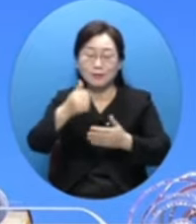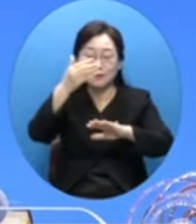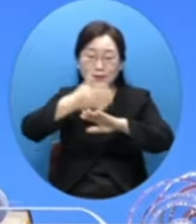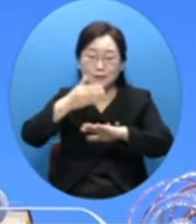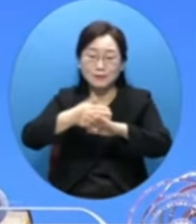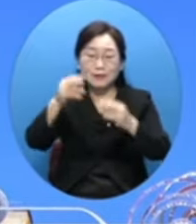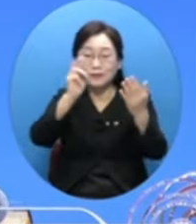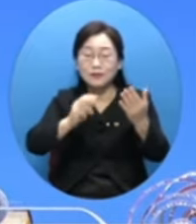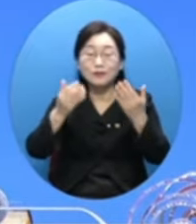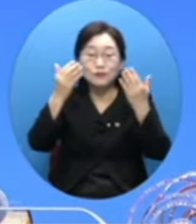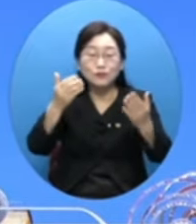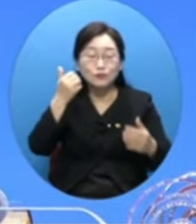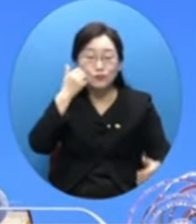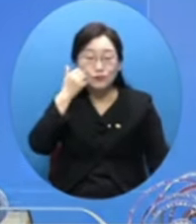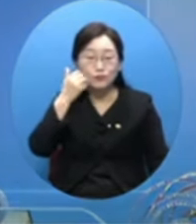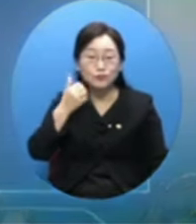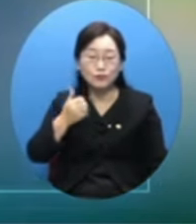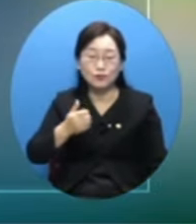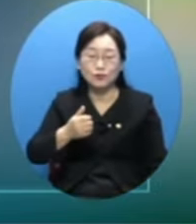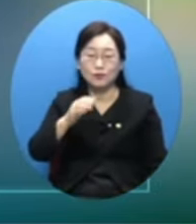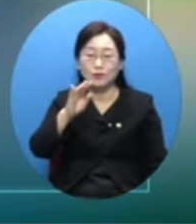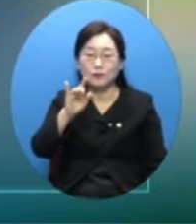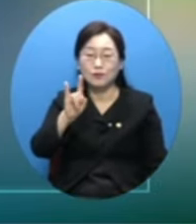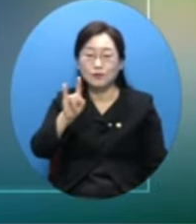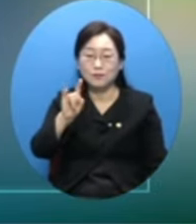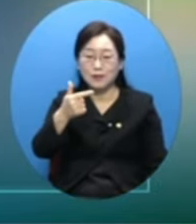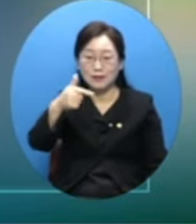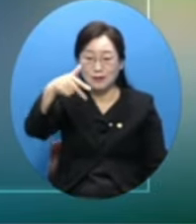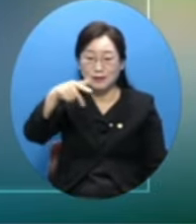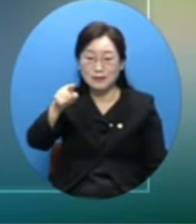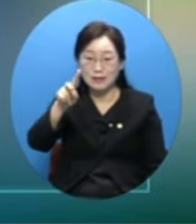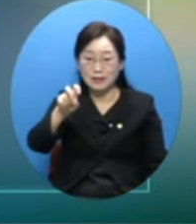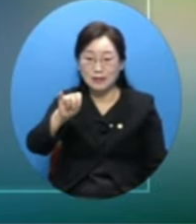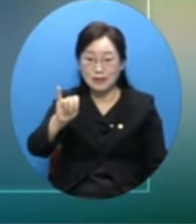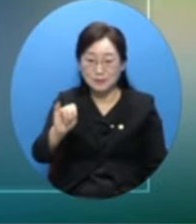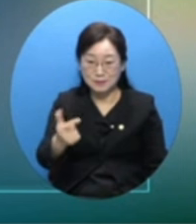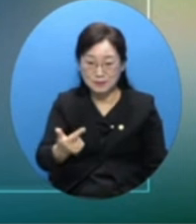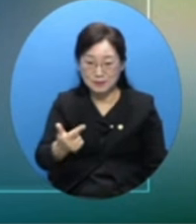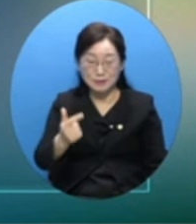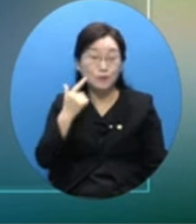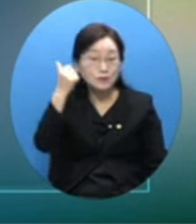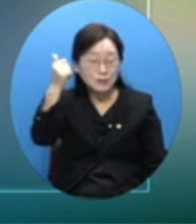드렸던 벤자민 슈멀크 목사님의 간증으로 말씀을 마무리합니다.